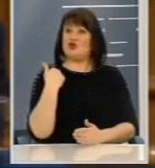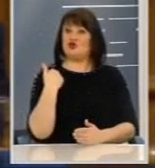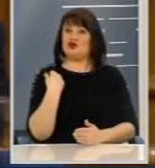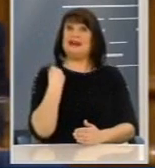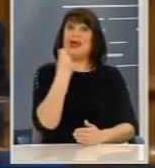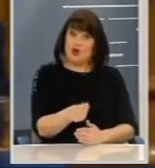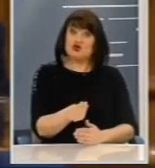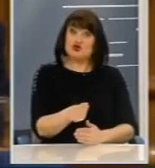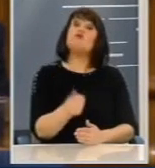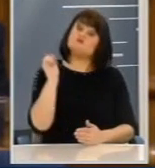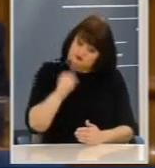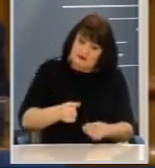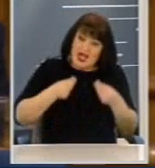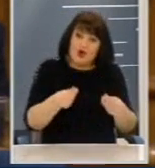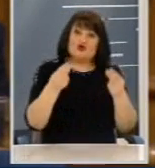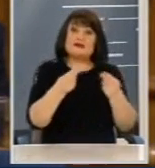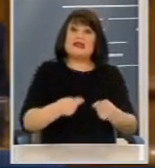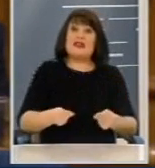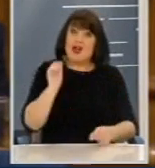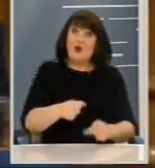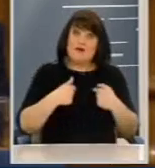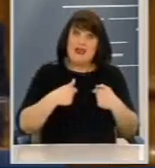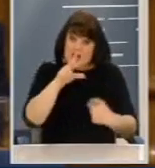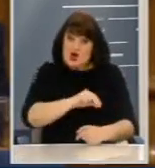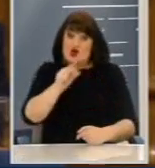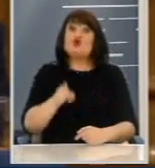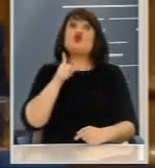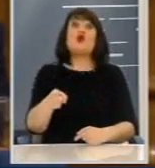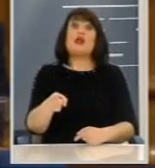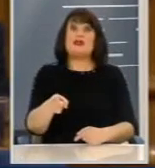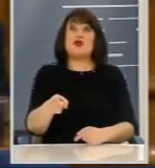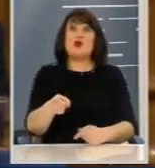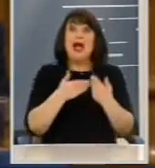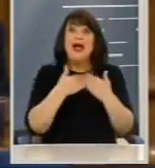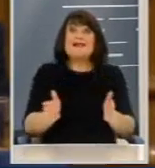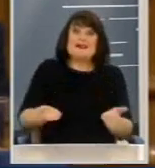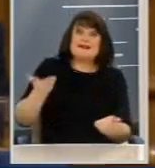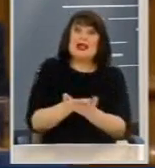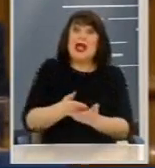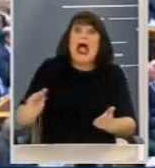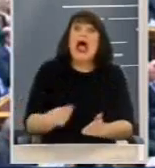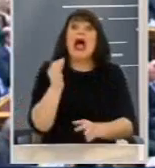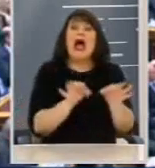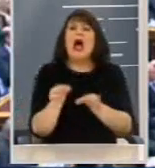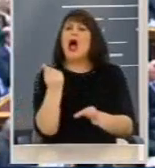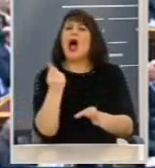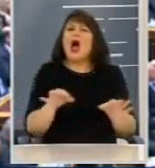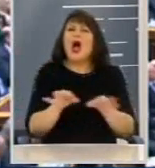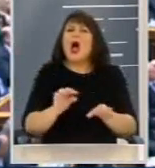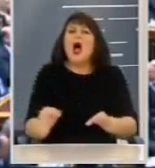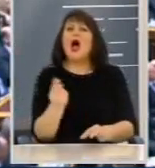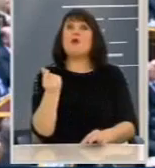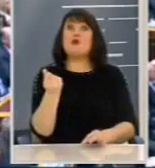καταθέτω πράγματα στη Βουλή και στη δημοσιότητα, καταθέστε εσείς δημόσια το πόθεν έσχε σας, γιατί αν